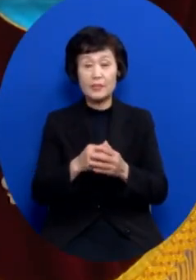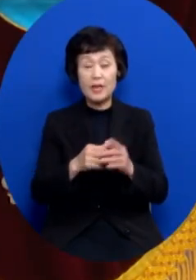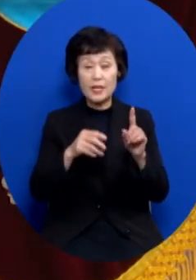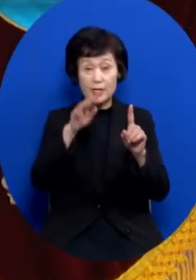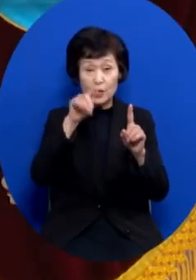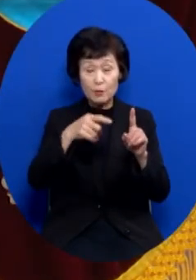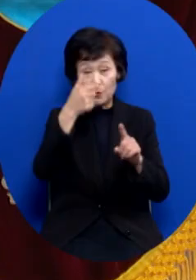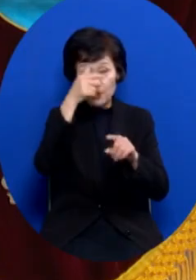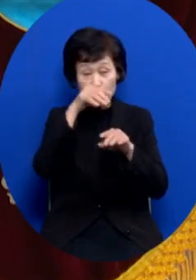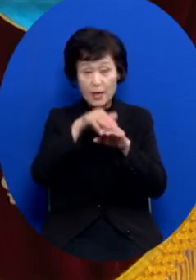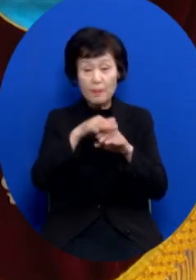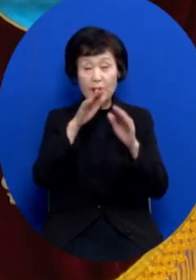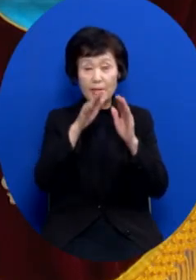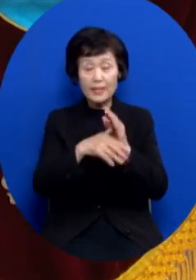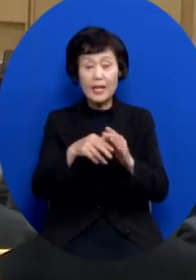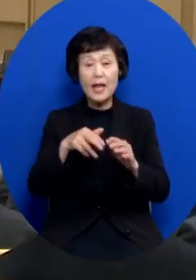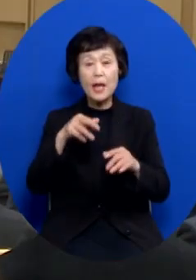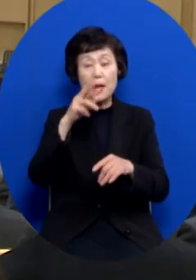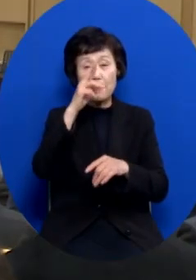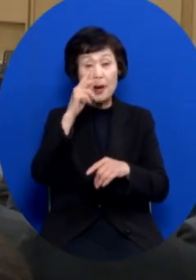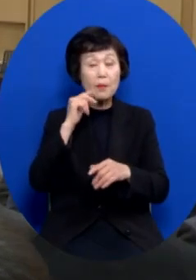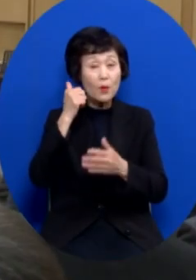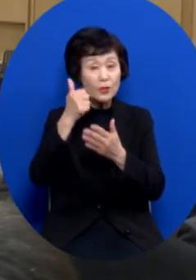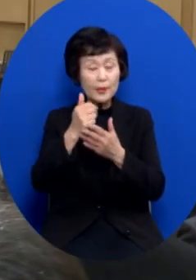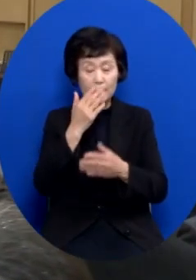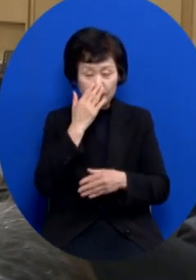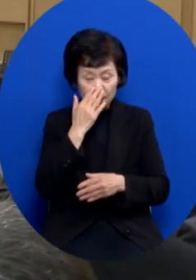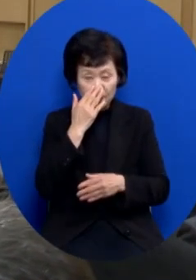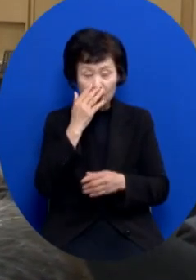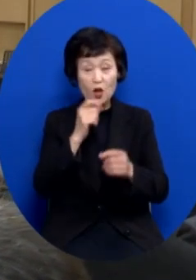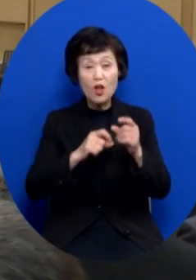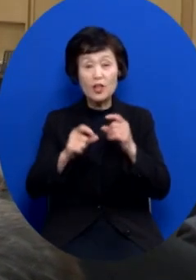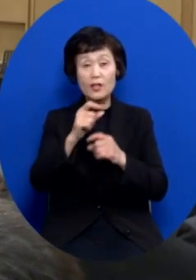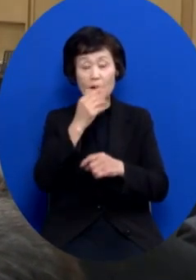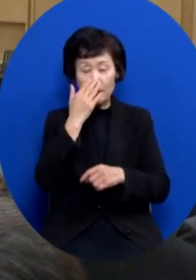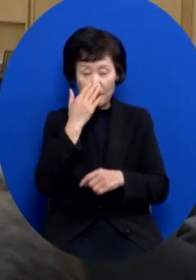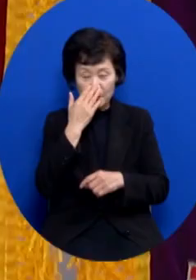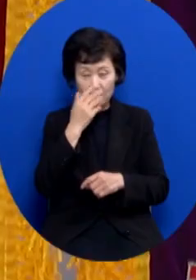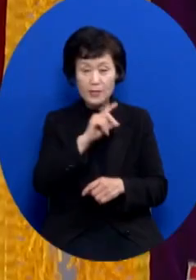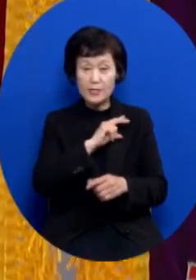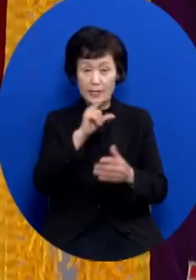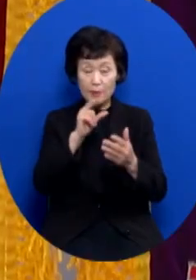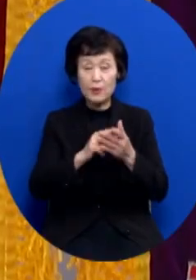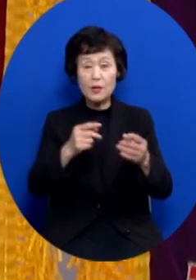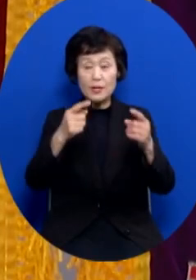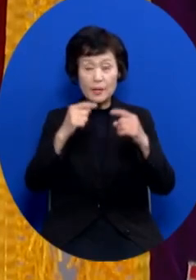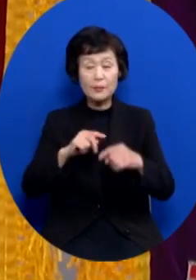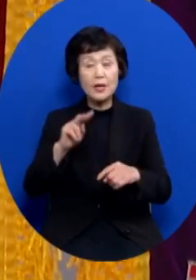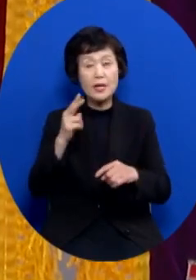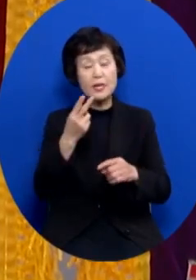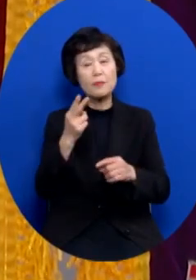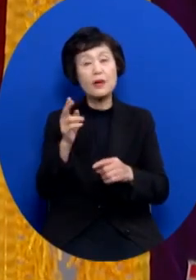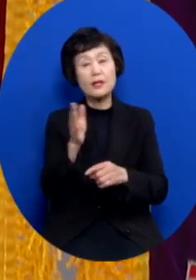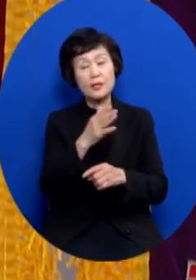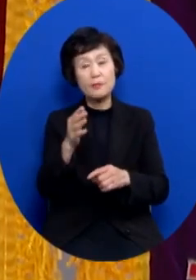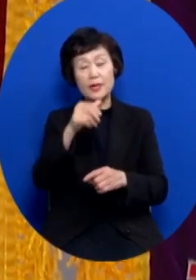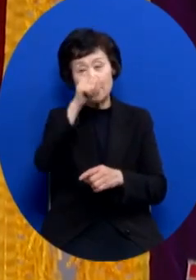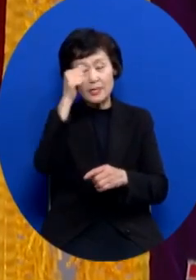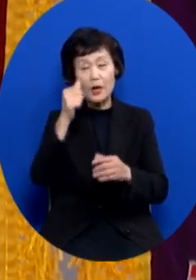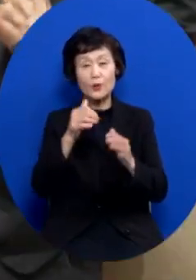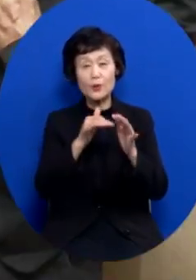일부 예배에서 도원교회 박장덕 목사는 겸손 그리고 또 겸손이라는 제목으로 참석한 200여 명의 장로들에게 말씀을